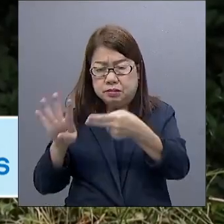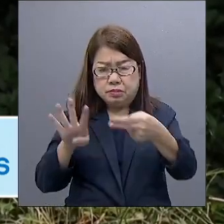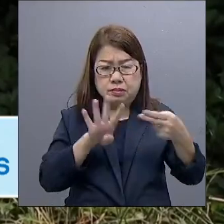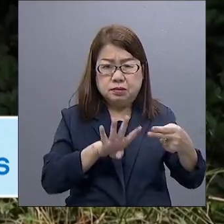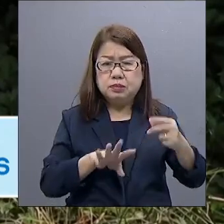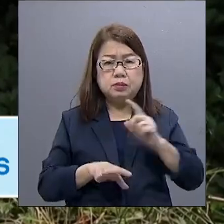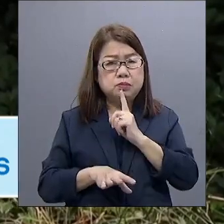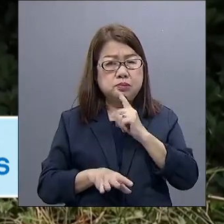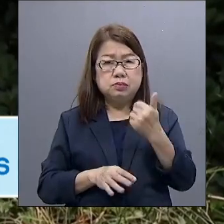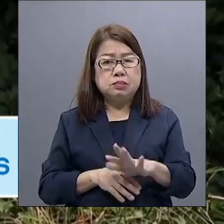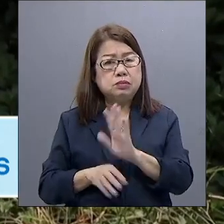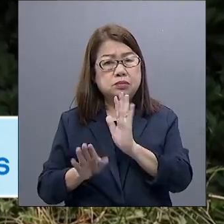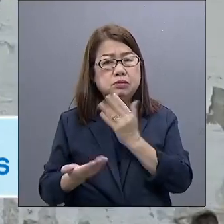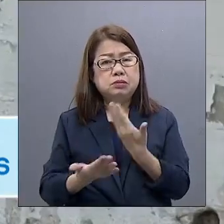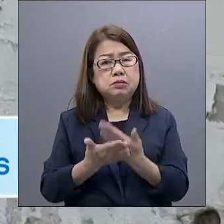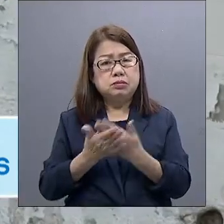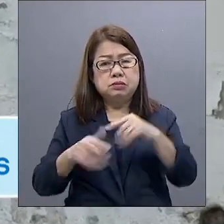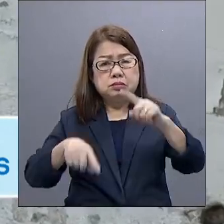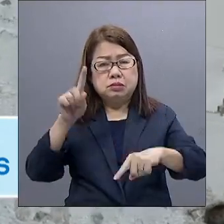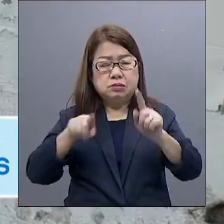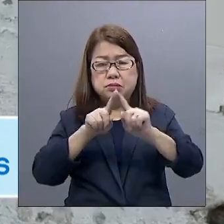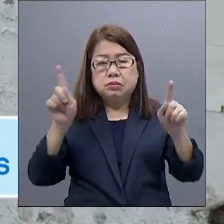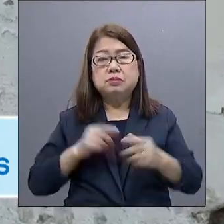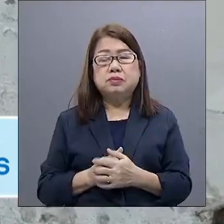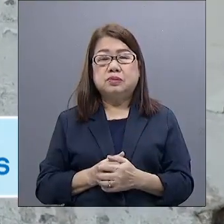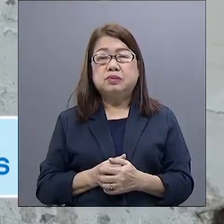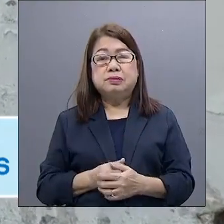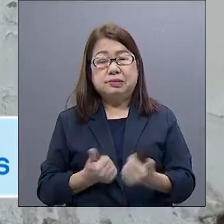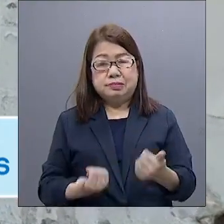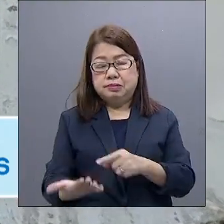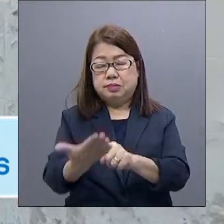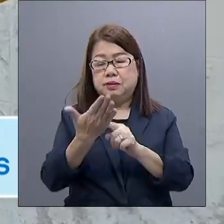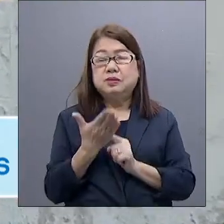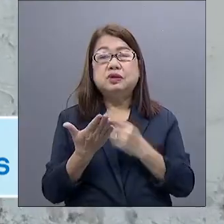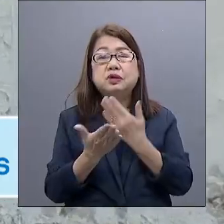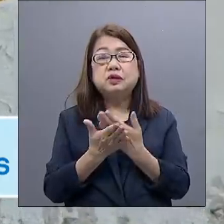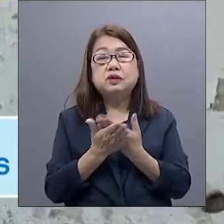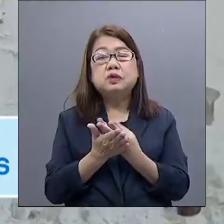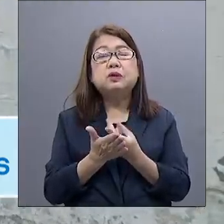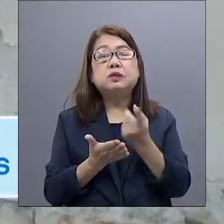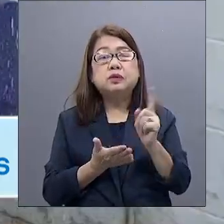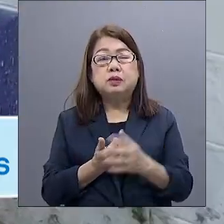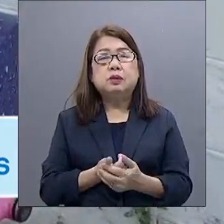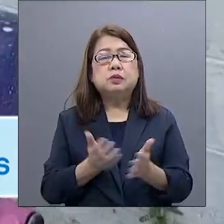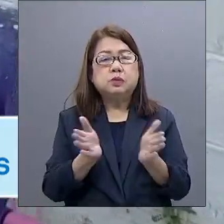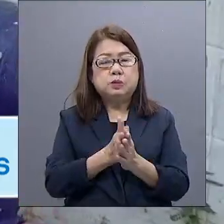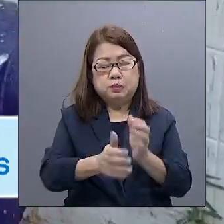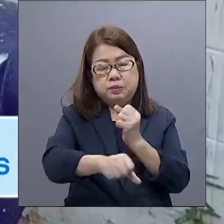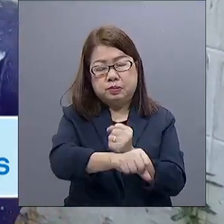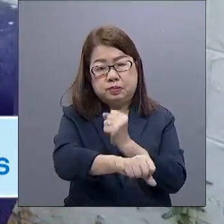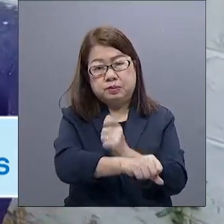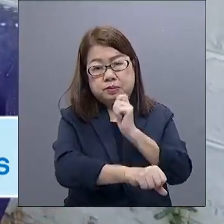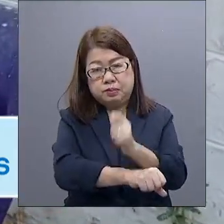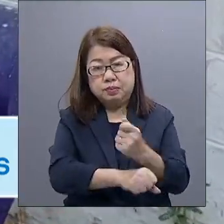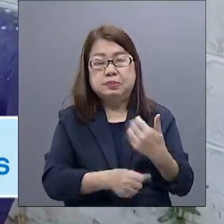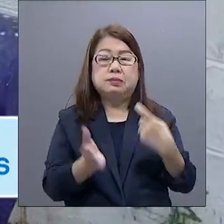ุปกรณแต่ละช้มีราคาต่างกันซึ่ราคาที่มีกเสนอมาก็เป็ราคารวมการปิดตั้งพร้อมรับปกัน 1